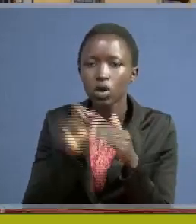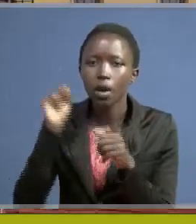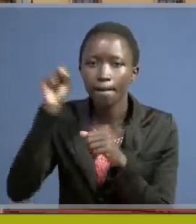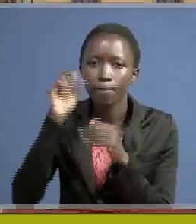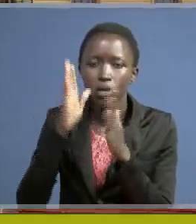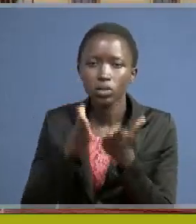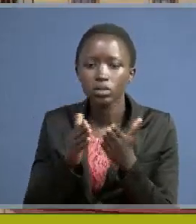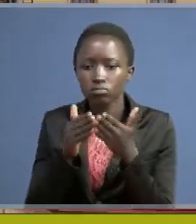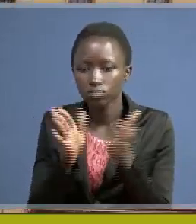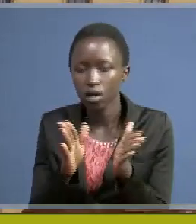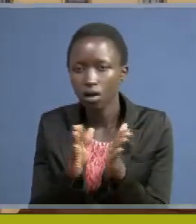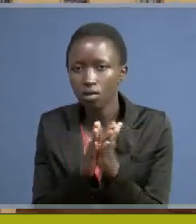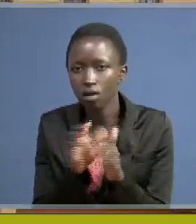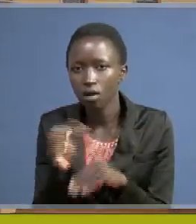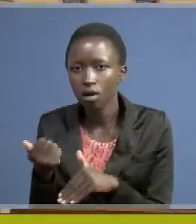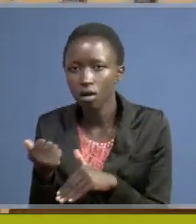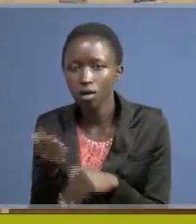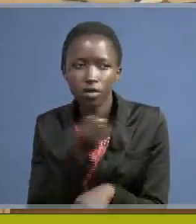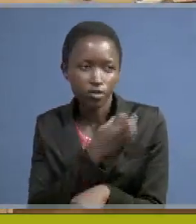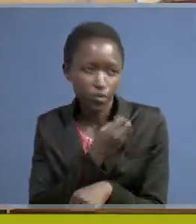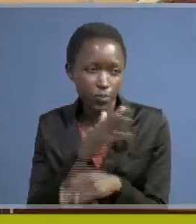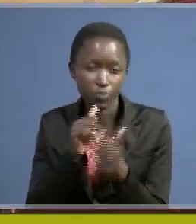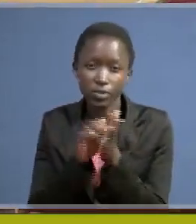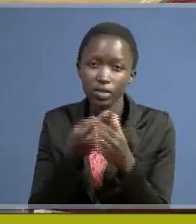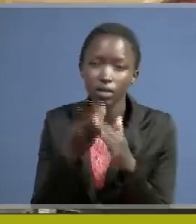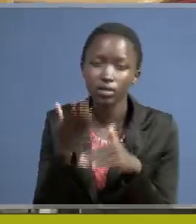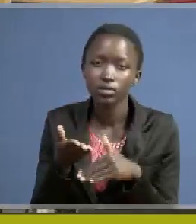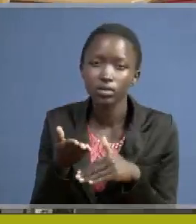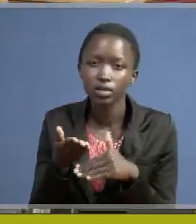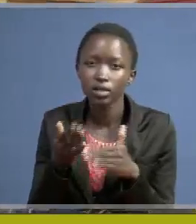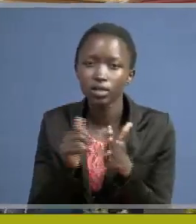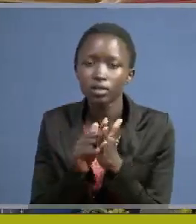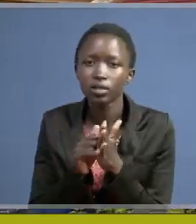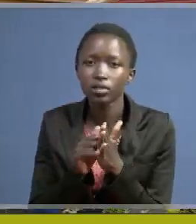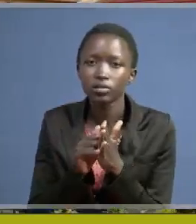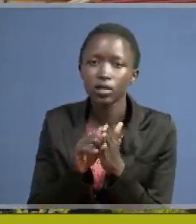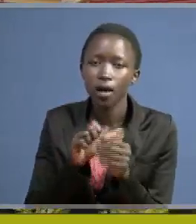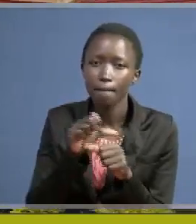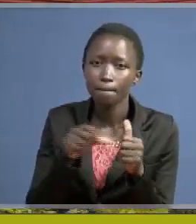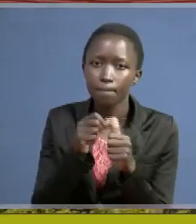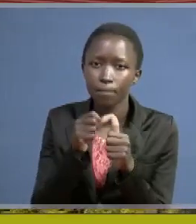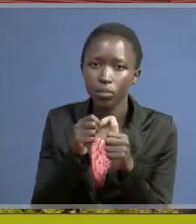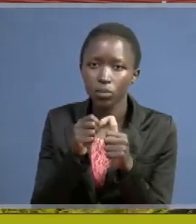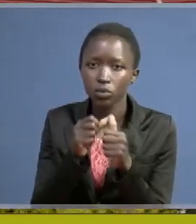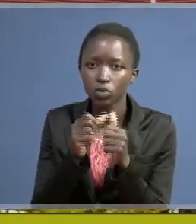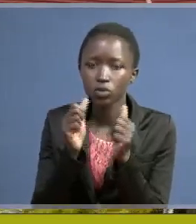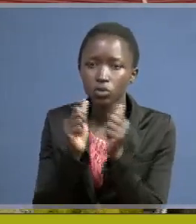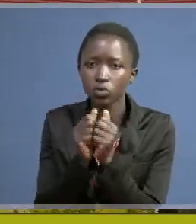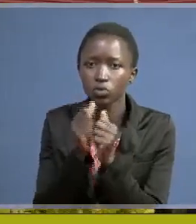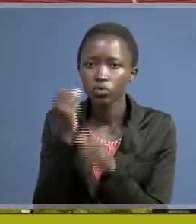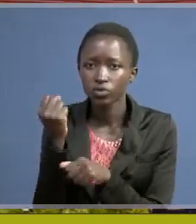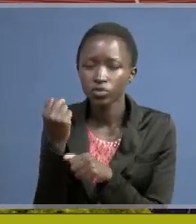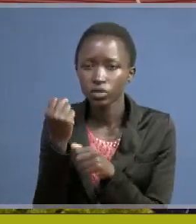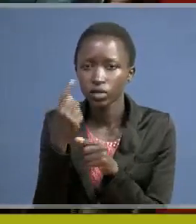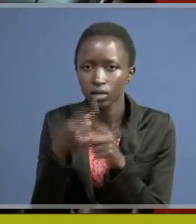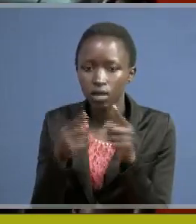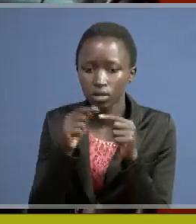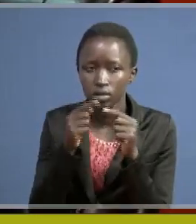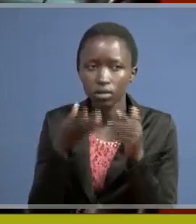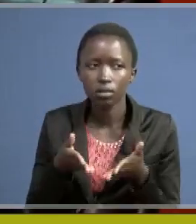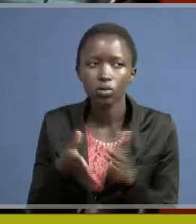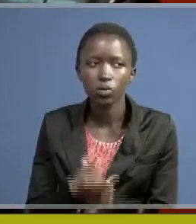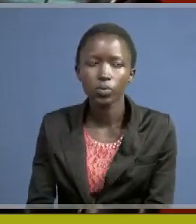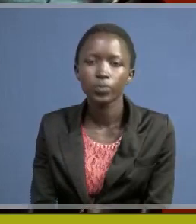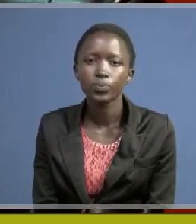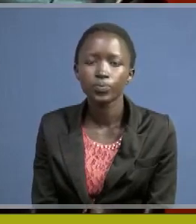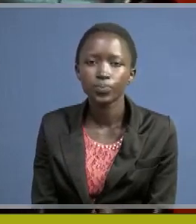wanasiasa maarufu na zingine za kuogofya ambazo amekuwa akishughulikia kwa takriban miaka 15 kufikia sasa.